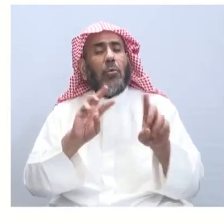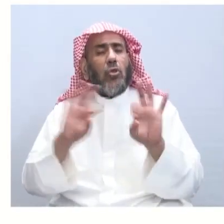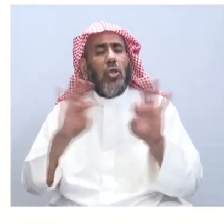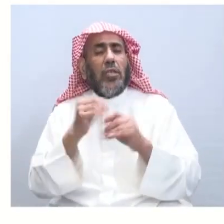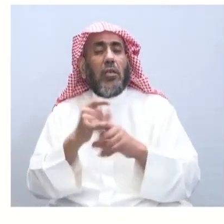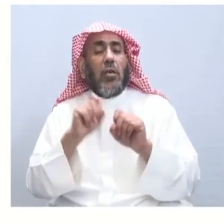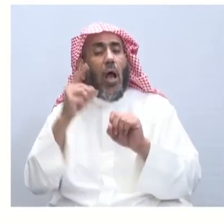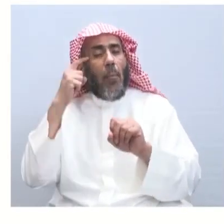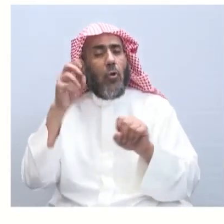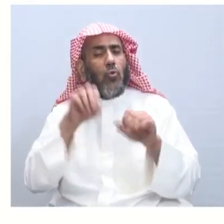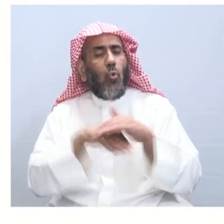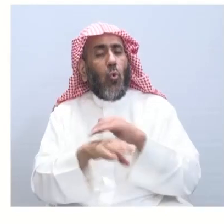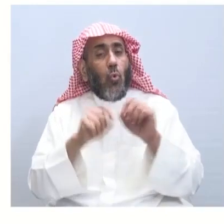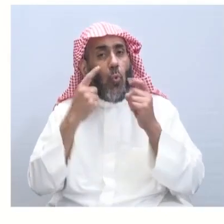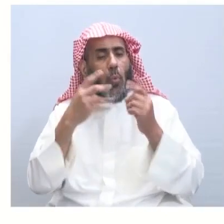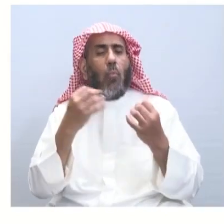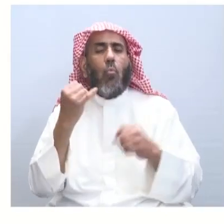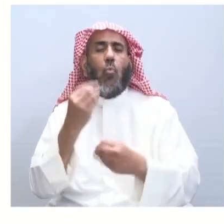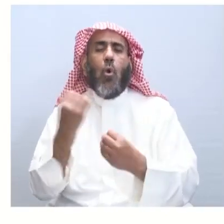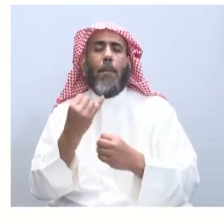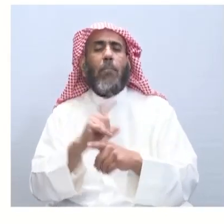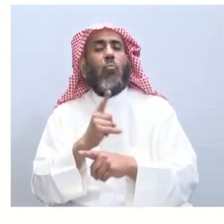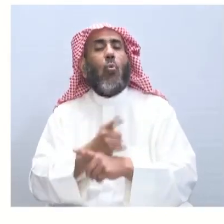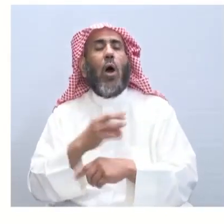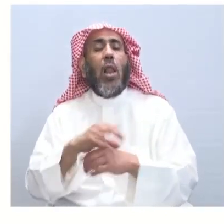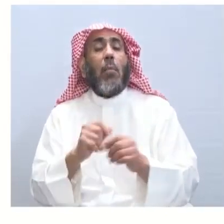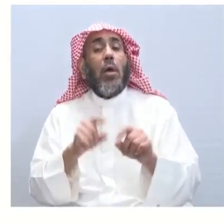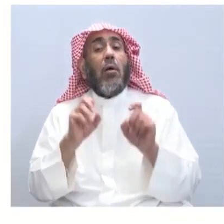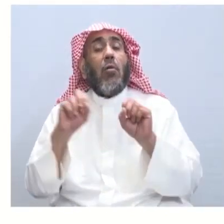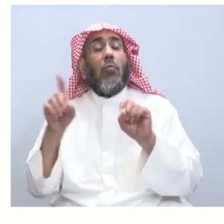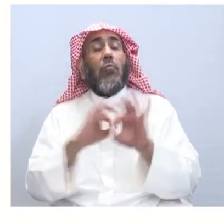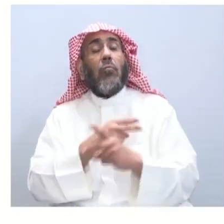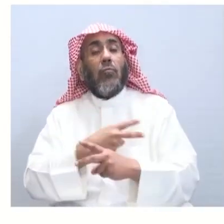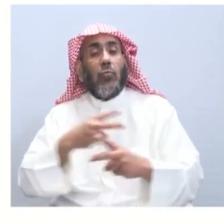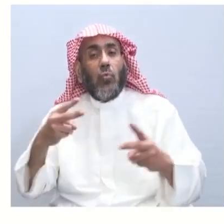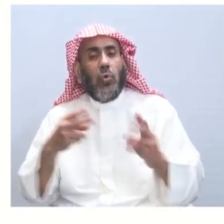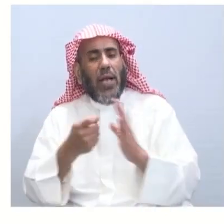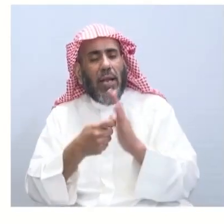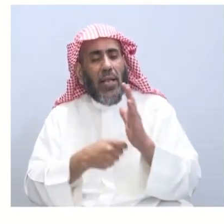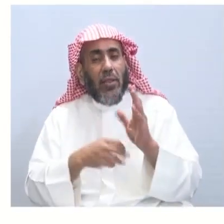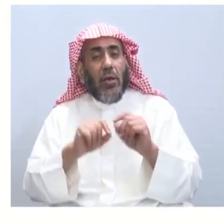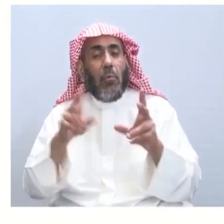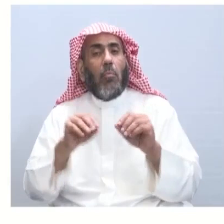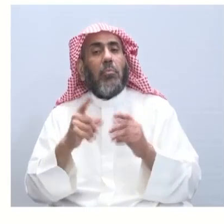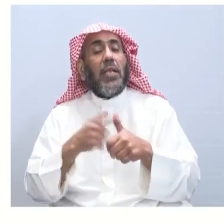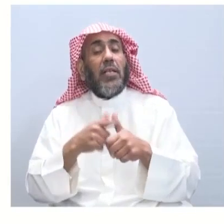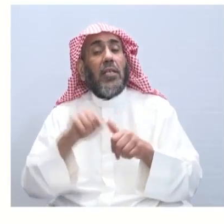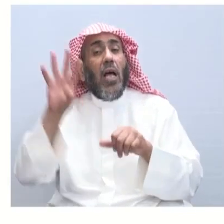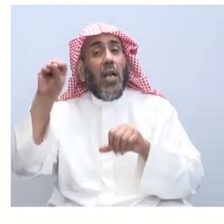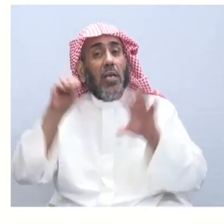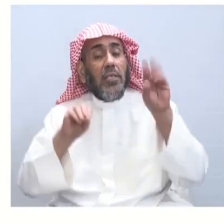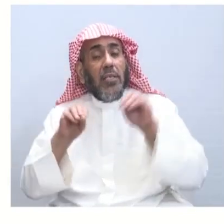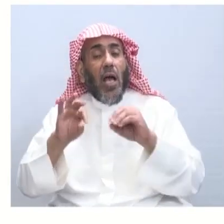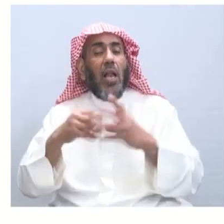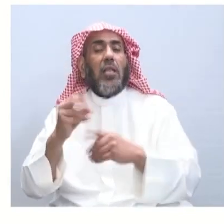ايضا الدخول ومشاهده هذا الدرس اذا فنون النثر العربي الحديث وهذا هو رابط الدرس الرقمي بدايه القصه الحديثه